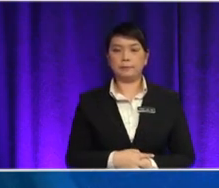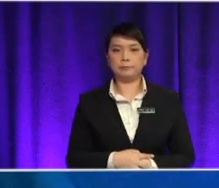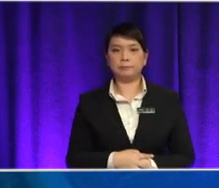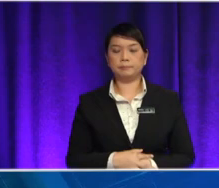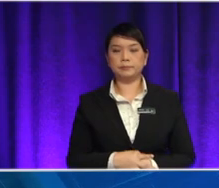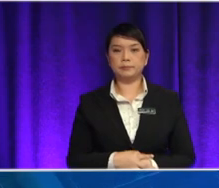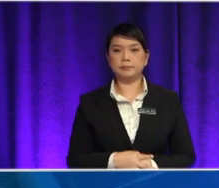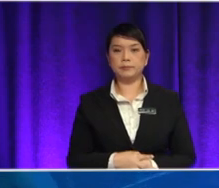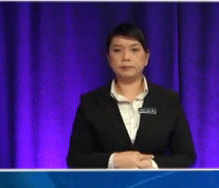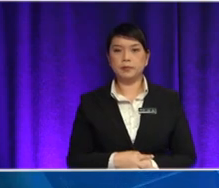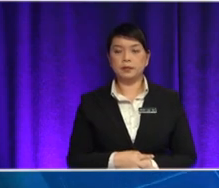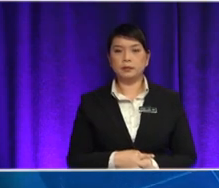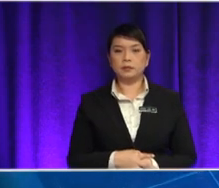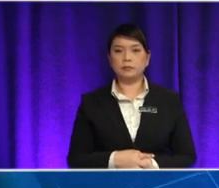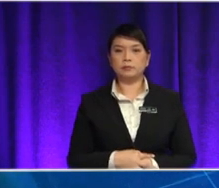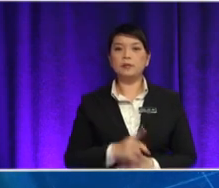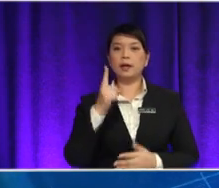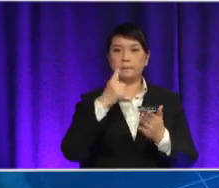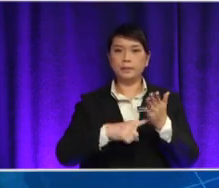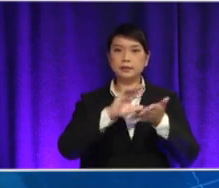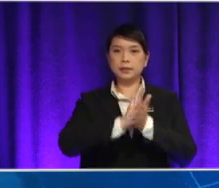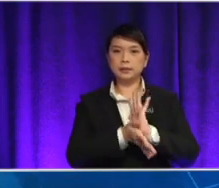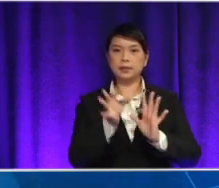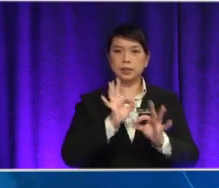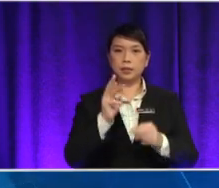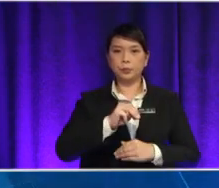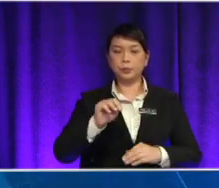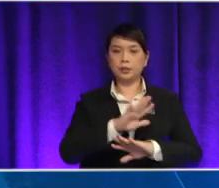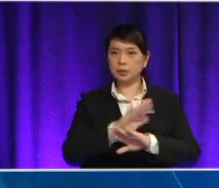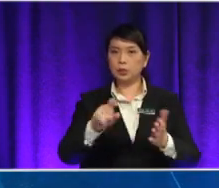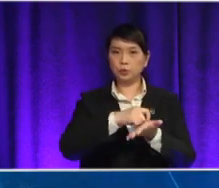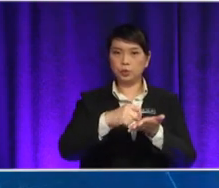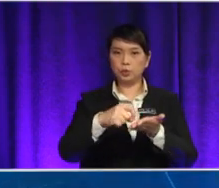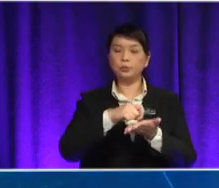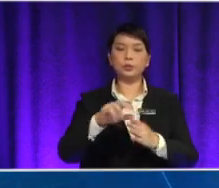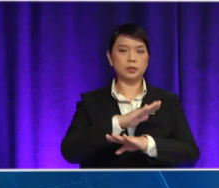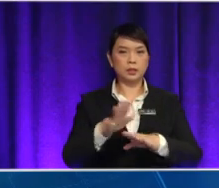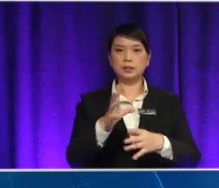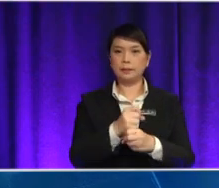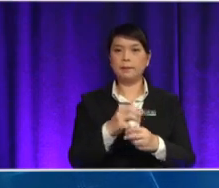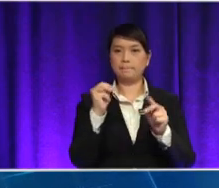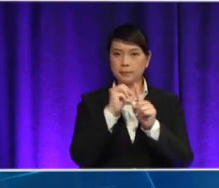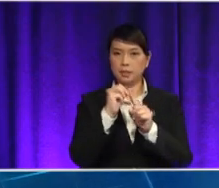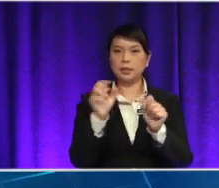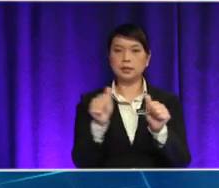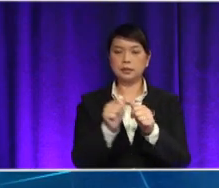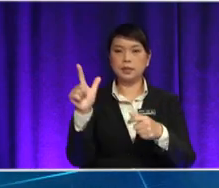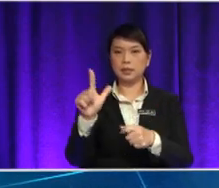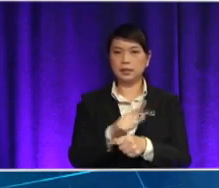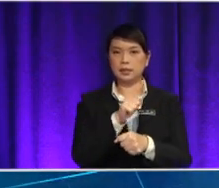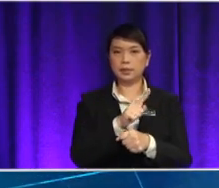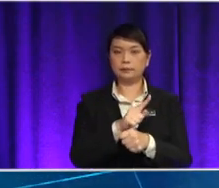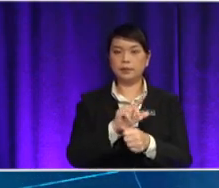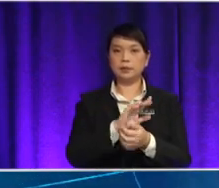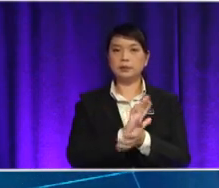dan 1. Apa yang jadi jika murid tidak menulis? Murid tidak dapat markah dengan lengkap. Ini kena berhati-hati.